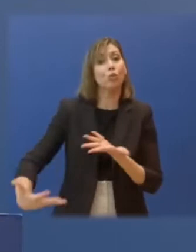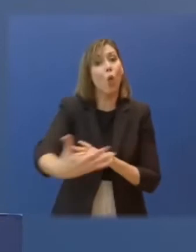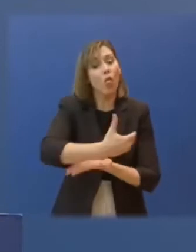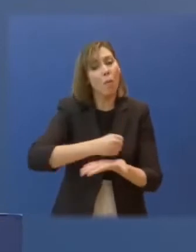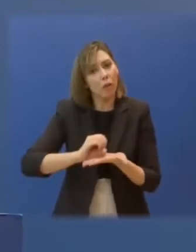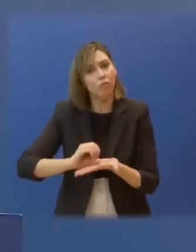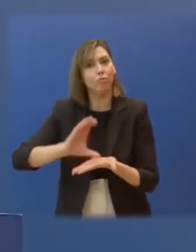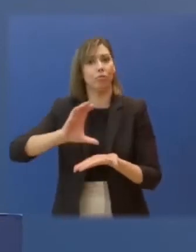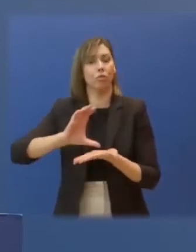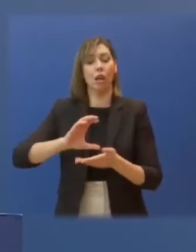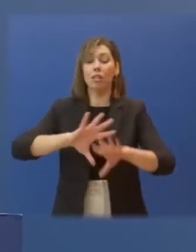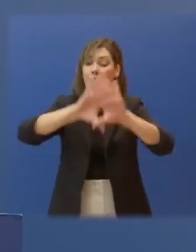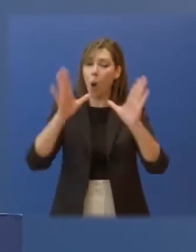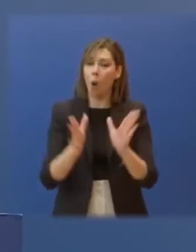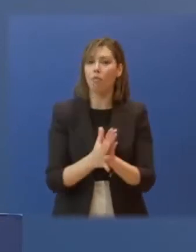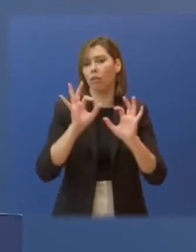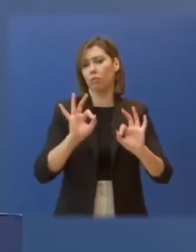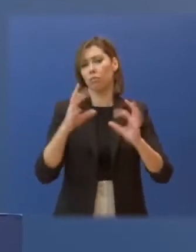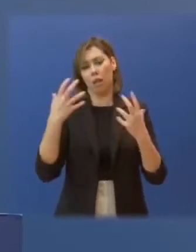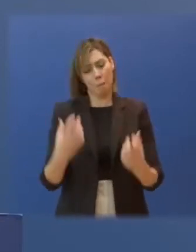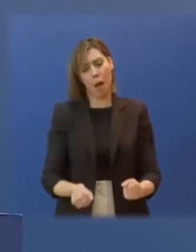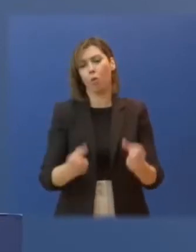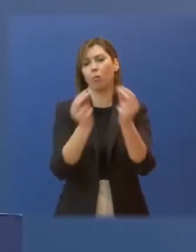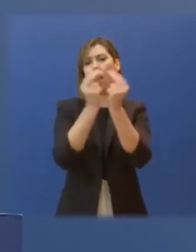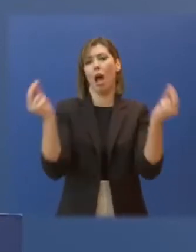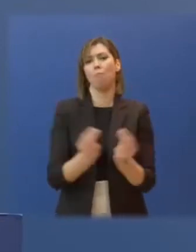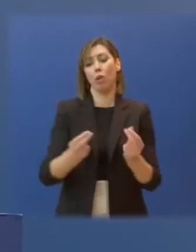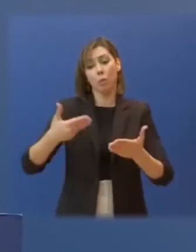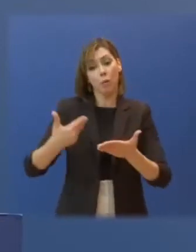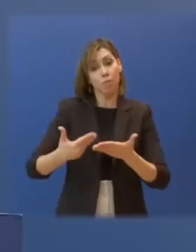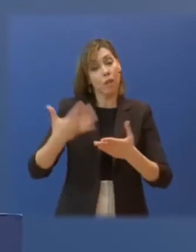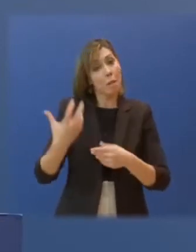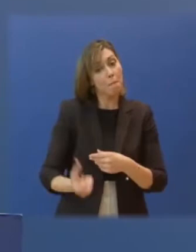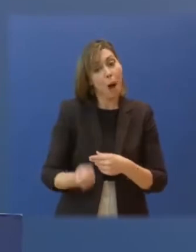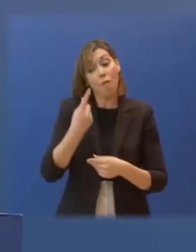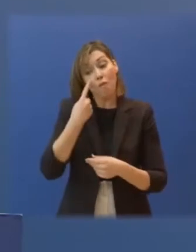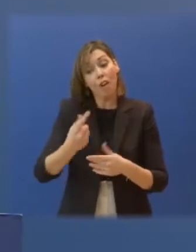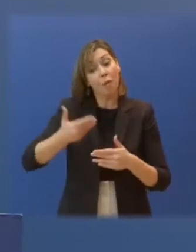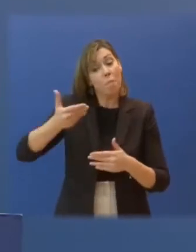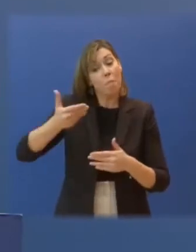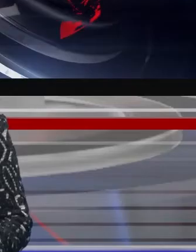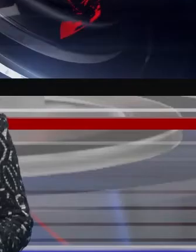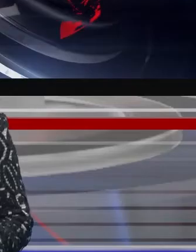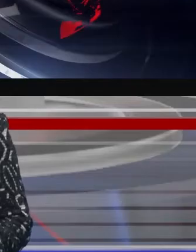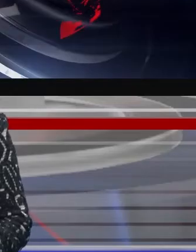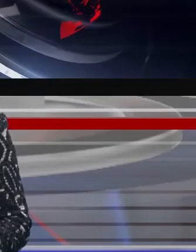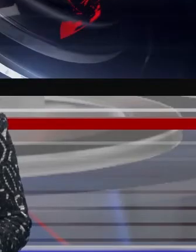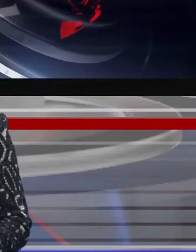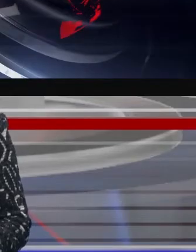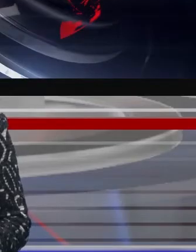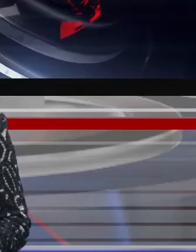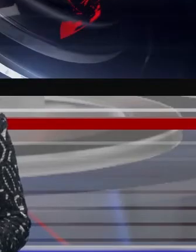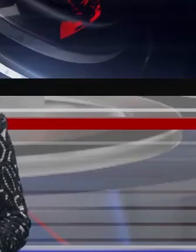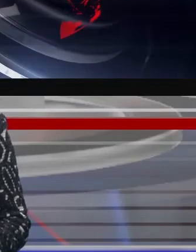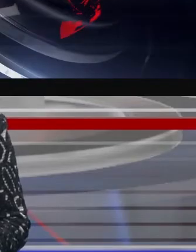έχουμε ήδη απτά και μετρημένα αποτελέσματα που προδιαγράφουν ένα αισιόδοξο αύριο για τις Ελληνίδες και τους Έλληνες. Στην